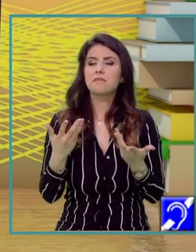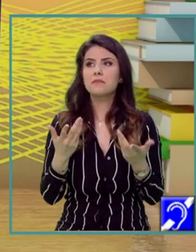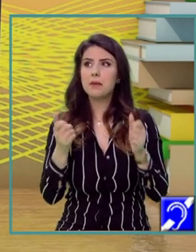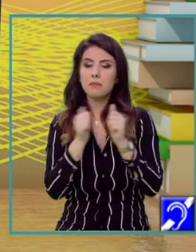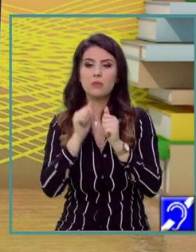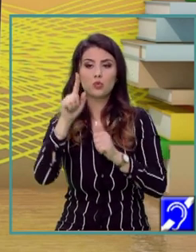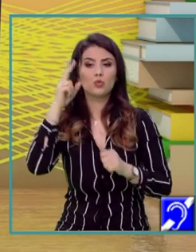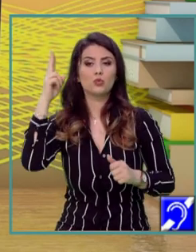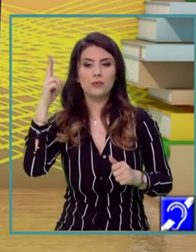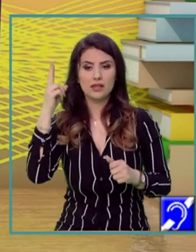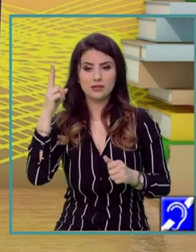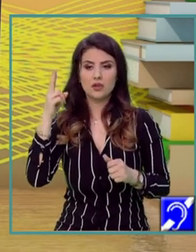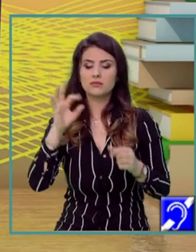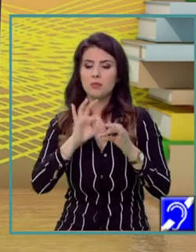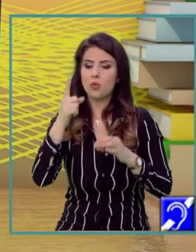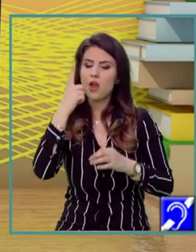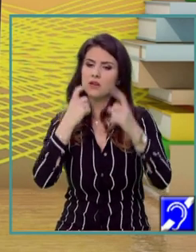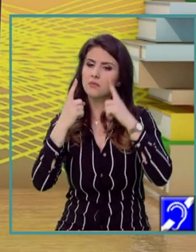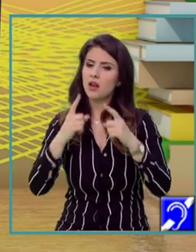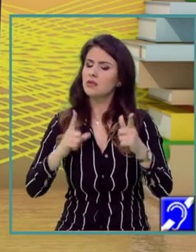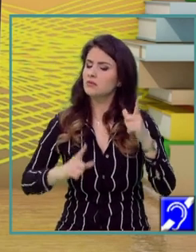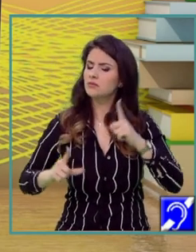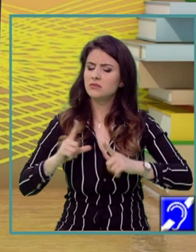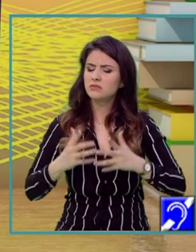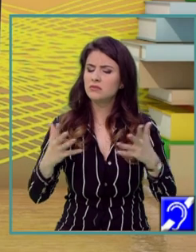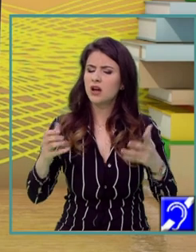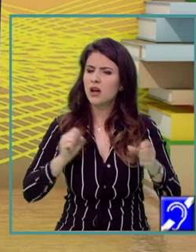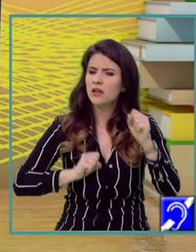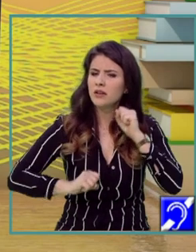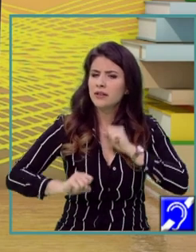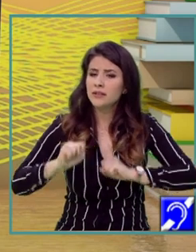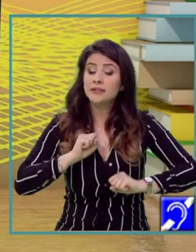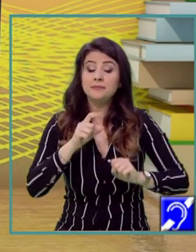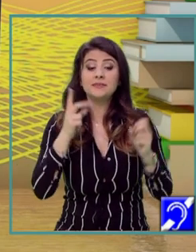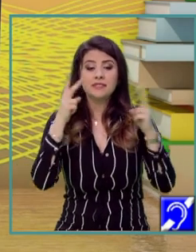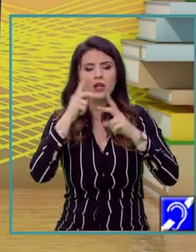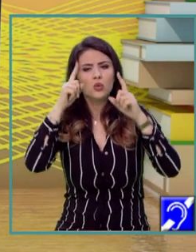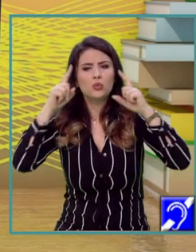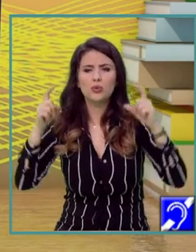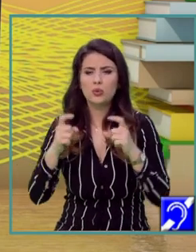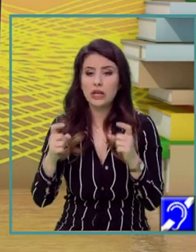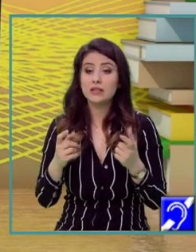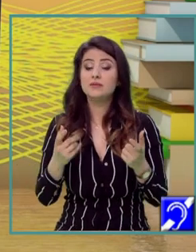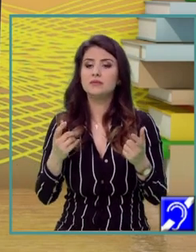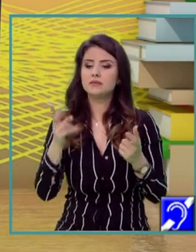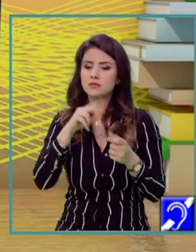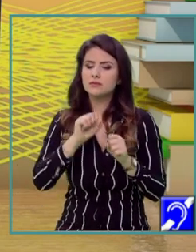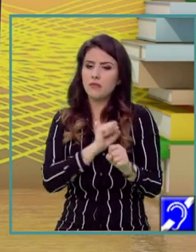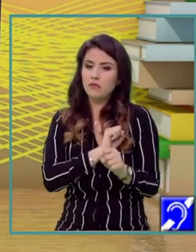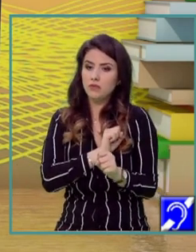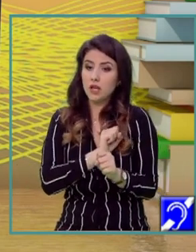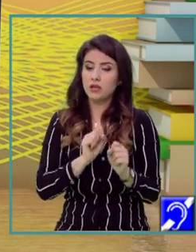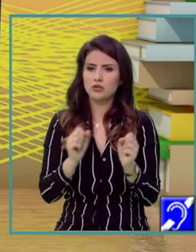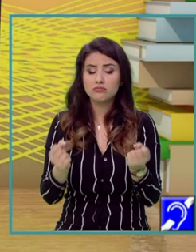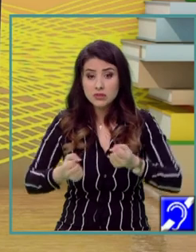o experiență dureroasă pentru protagonist în care înțelege durerea în care înțelege frica și